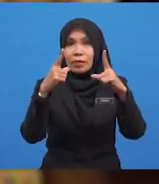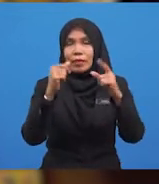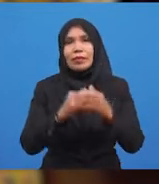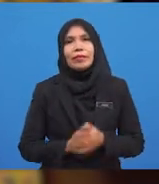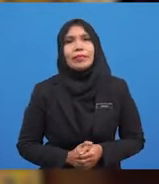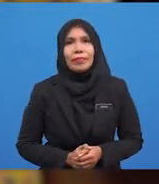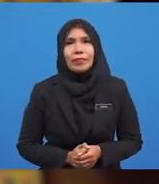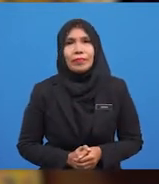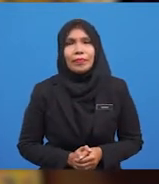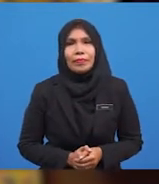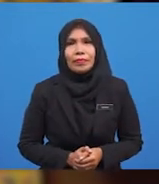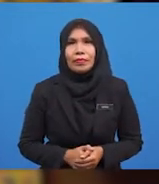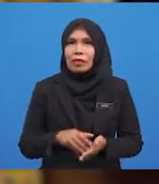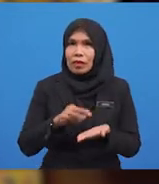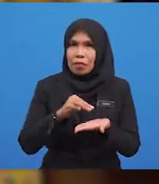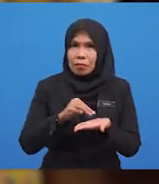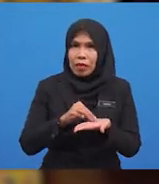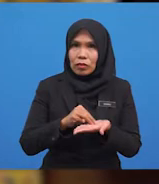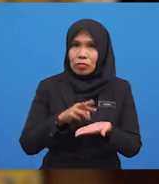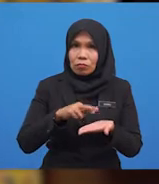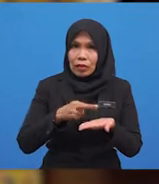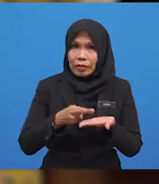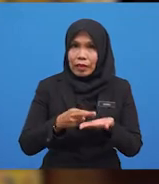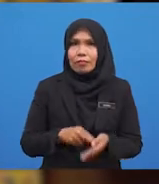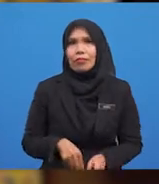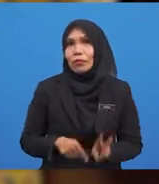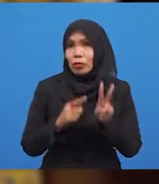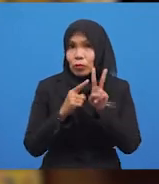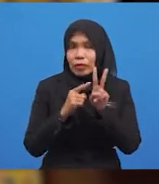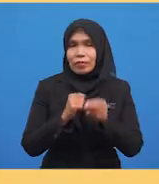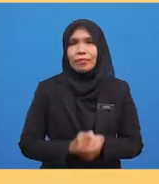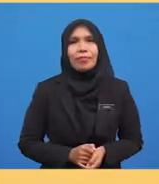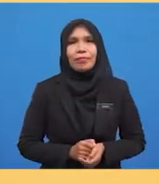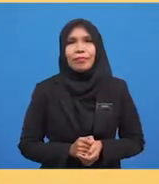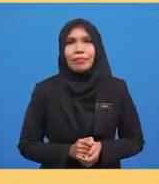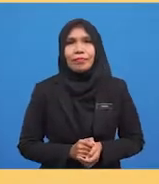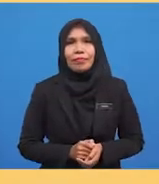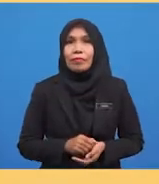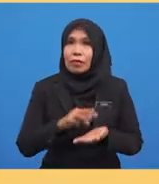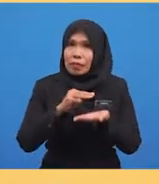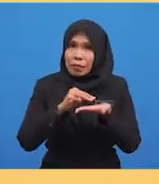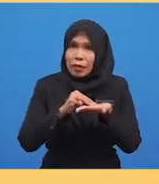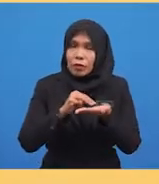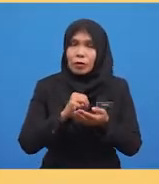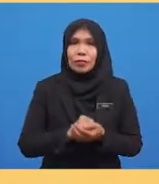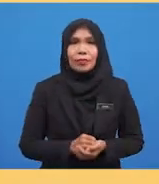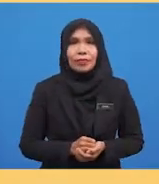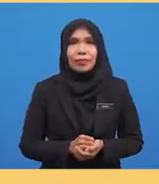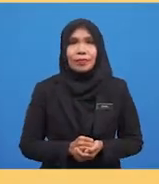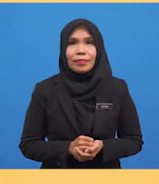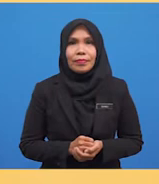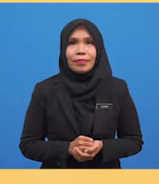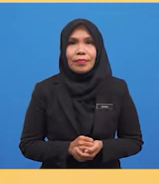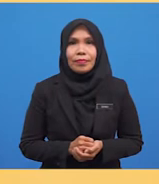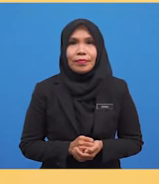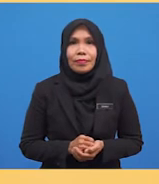maksud rangkap kedua seloka ini? Baiklah murid-murid, maksud rangkap kedua seloka